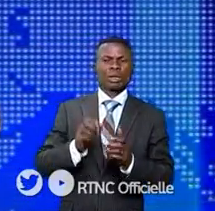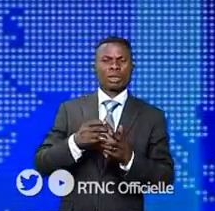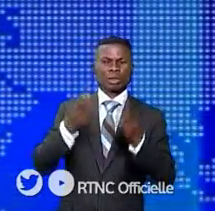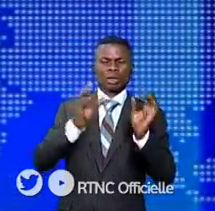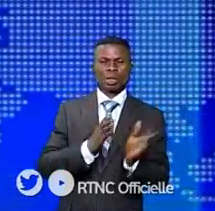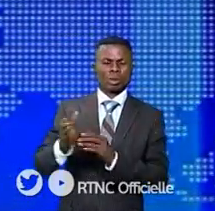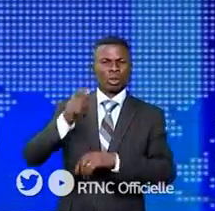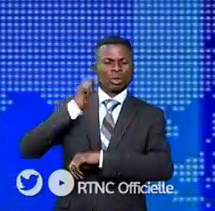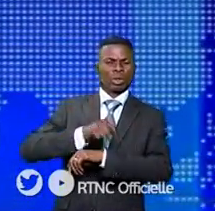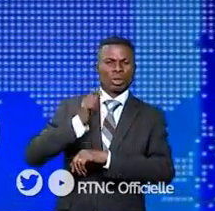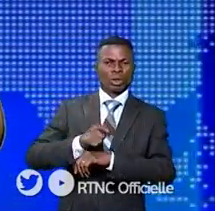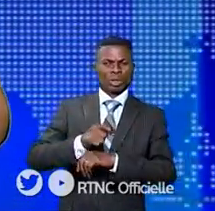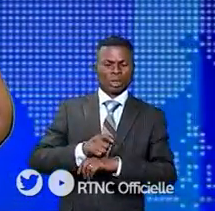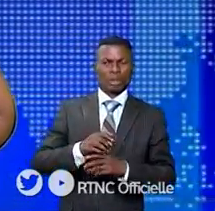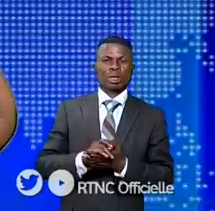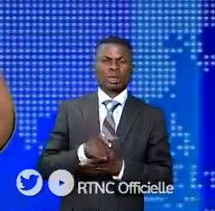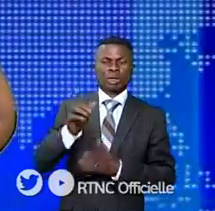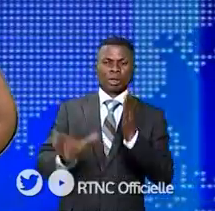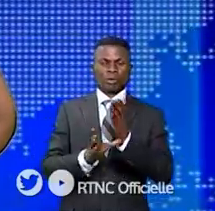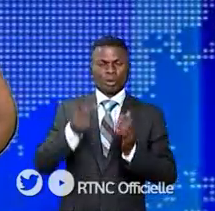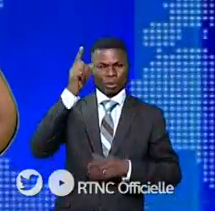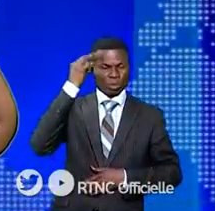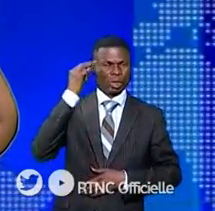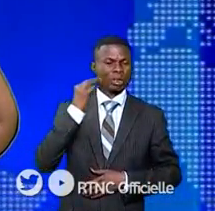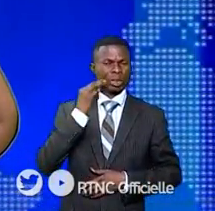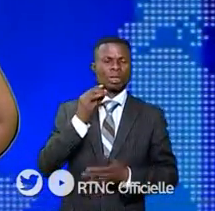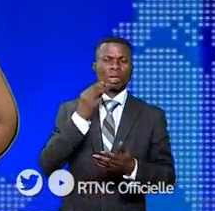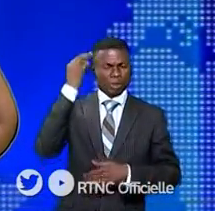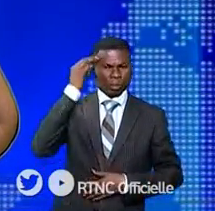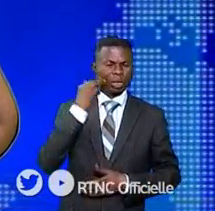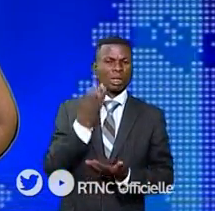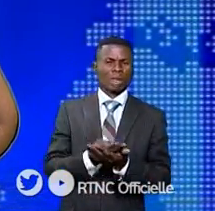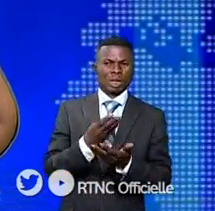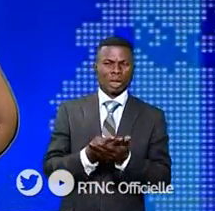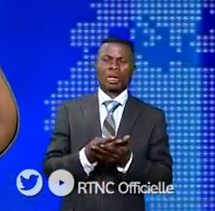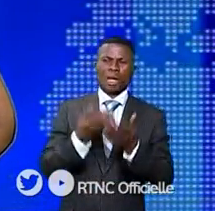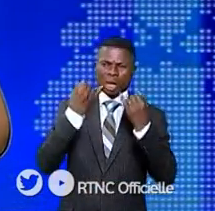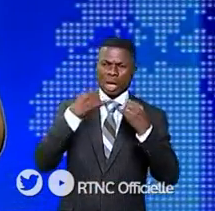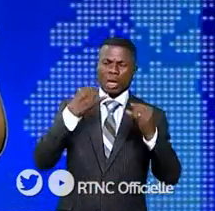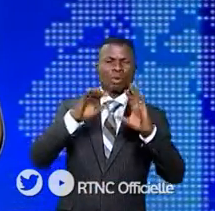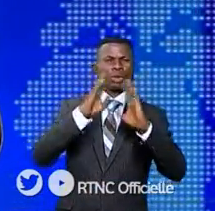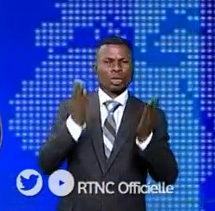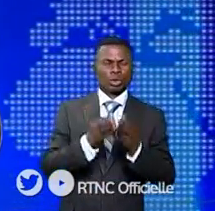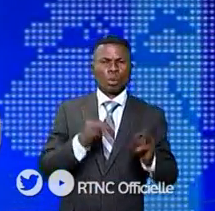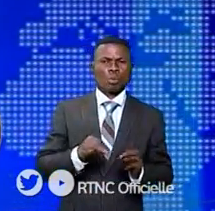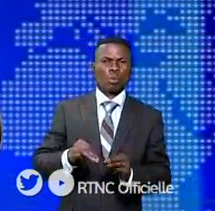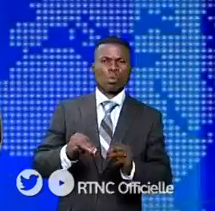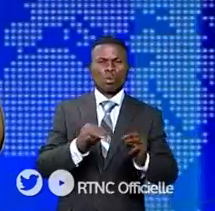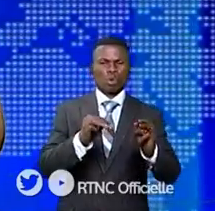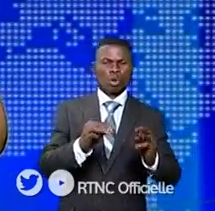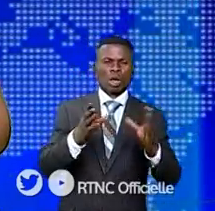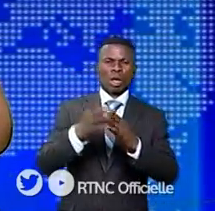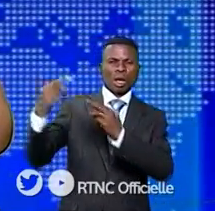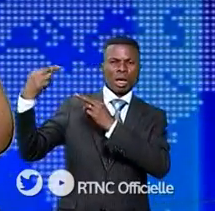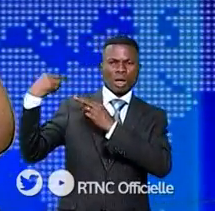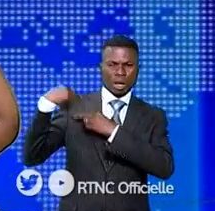l'appareil judiciaire. Jean-Baudouin Maillot, vice-premier ministre, ministre du budget, a été informé de tous les mécanismes par les responsables